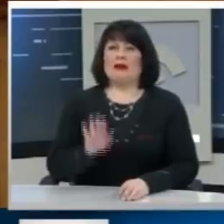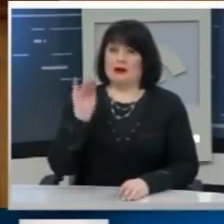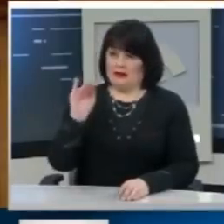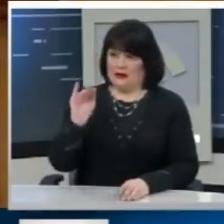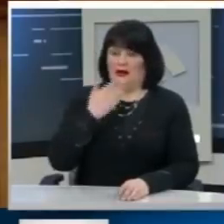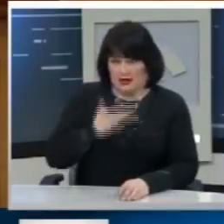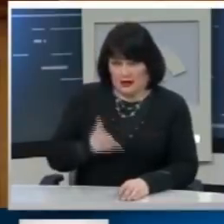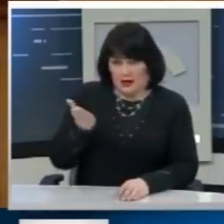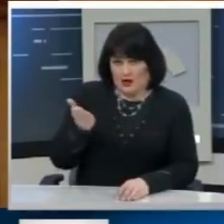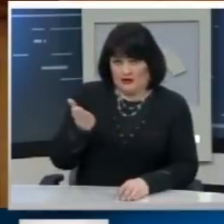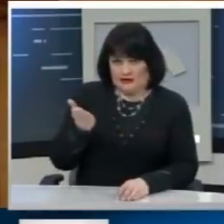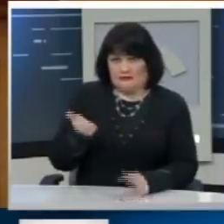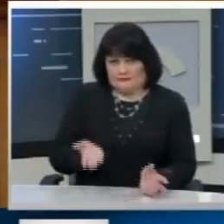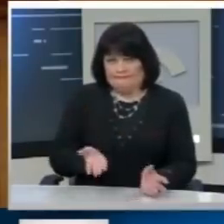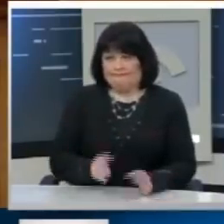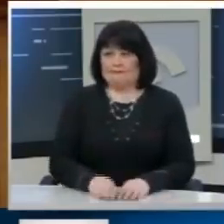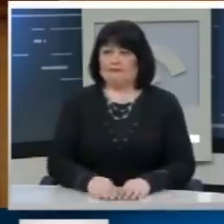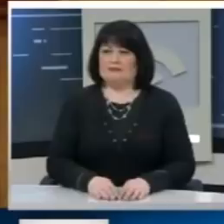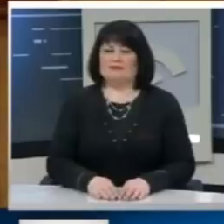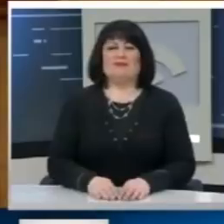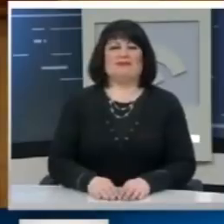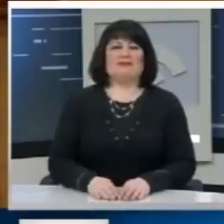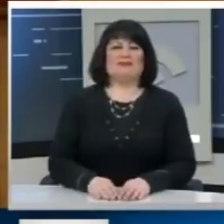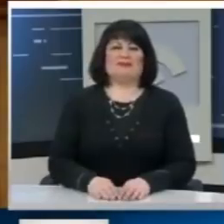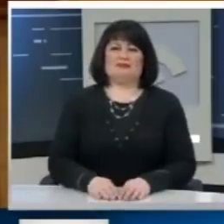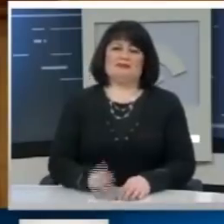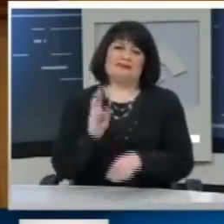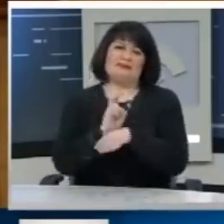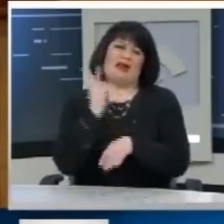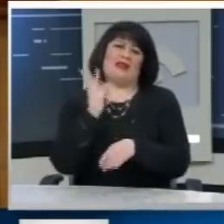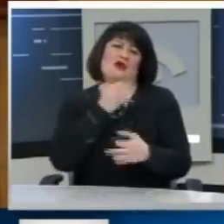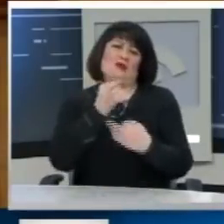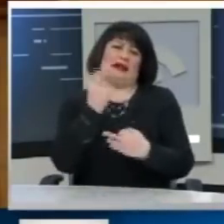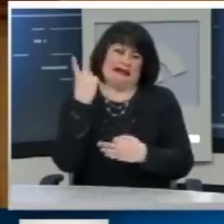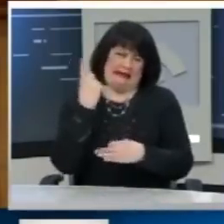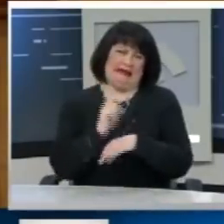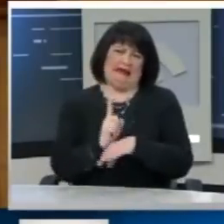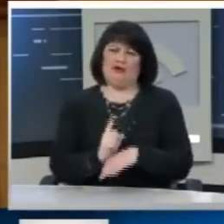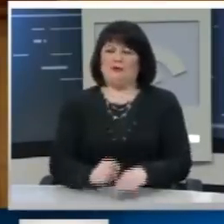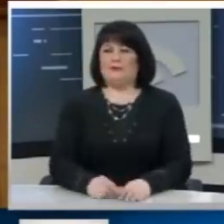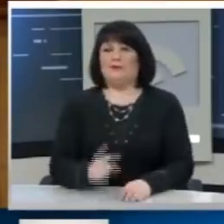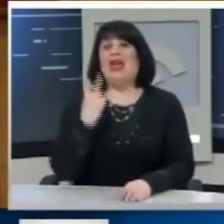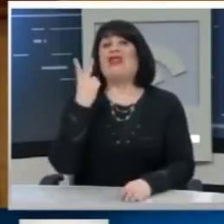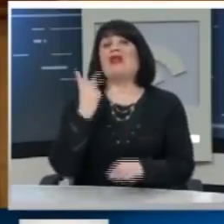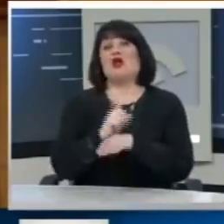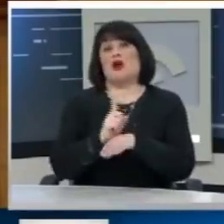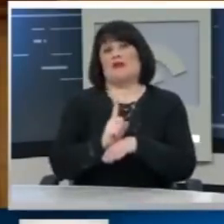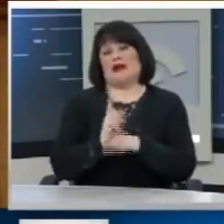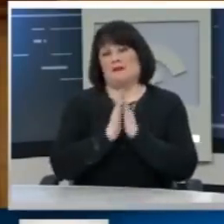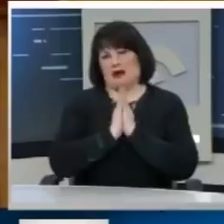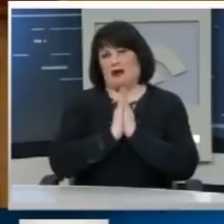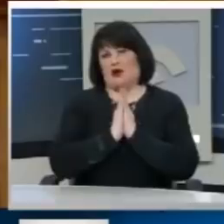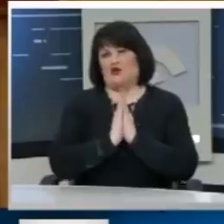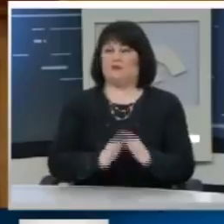Αν μου επιτρέπετε, κύριε Πρόεδρε. Εντάξει, δεν έχουμε, δύο ομιλητές έχουμε. Παίζεται, λέει, το παιχνίδι. Δύο λεπτά, κύριε Παφίλη. Στην